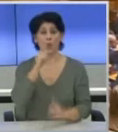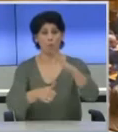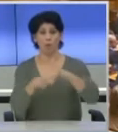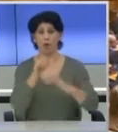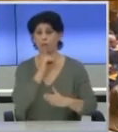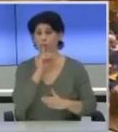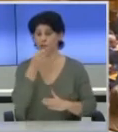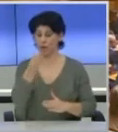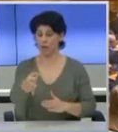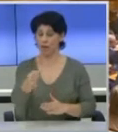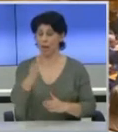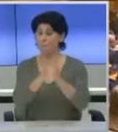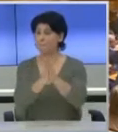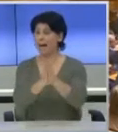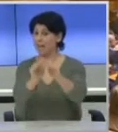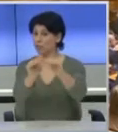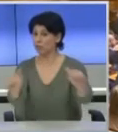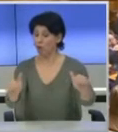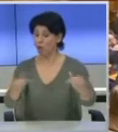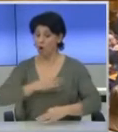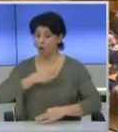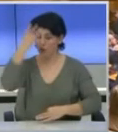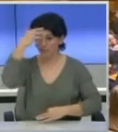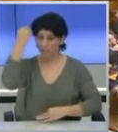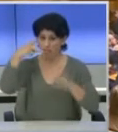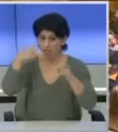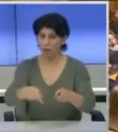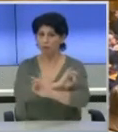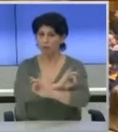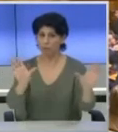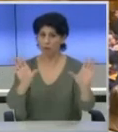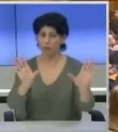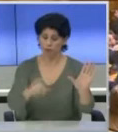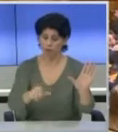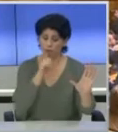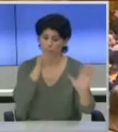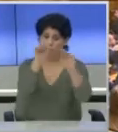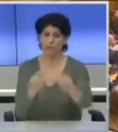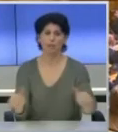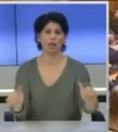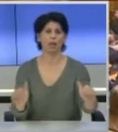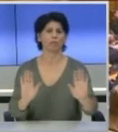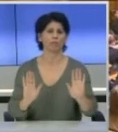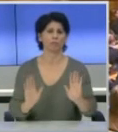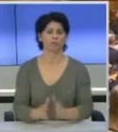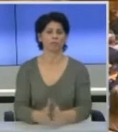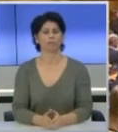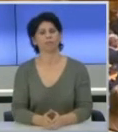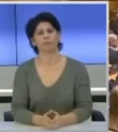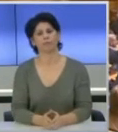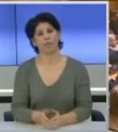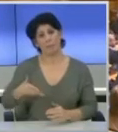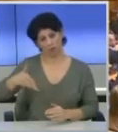ούτε ίχνος δευτερολέπτου. Ησυχία. Ησυχία. Ησυχία. Είναι γνωστή